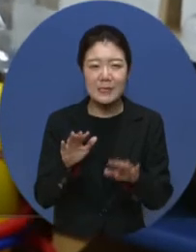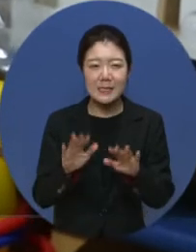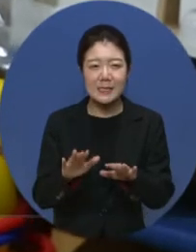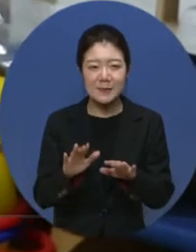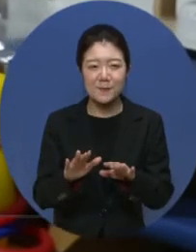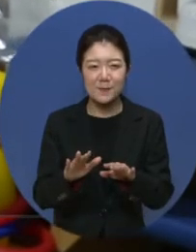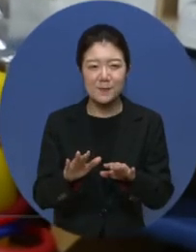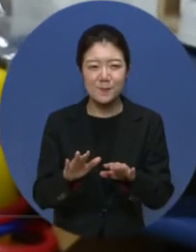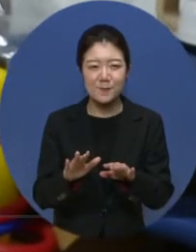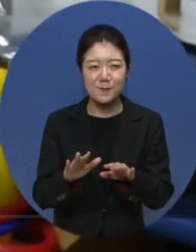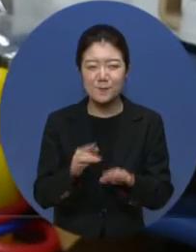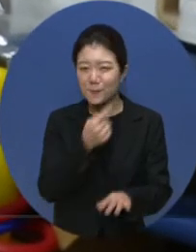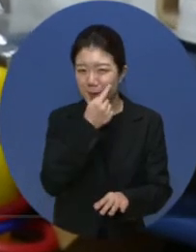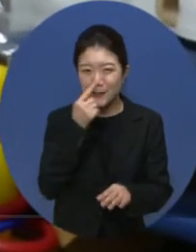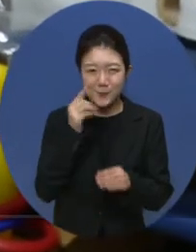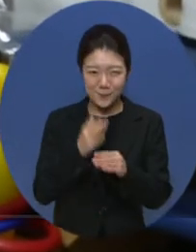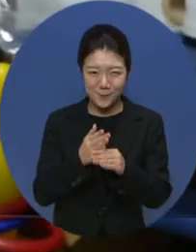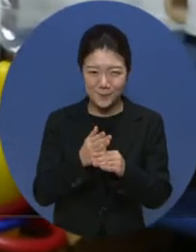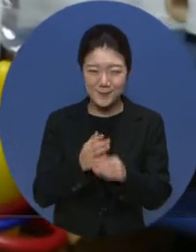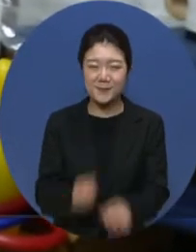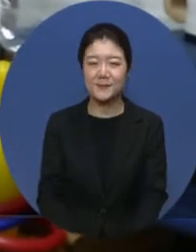계속 하는 중이에요.